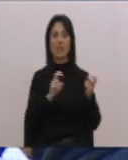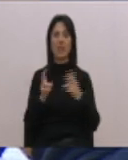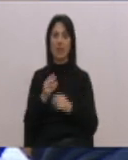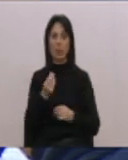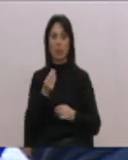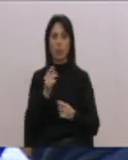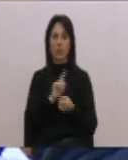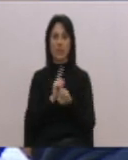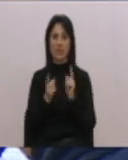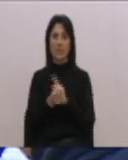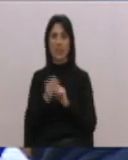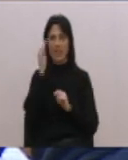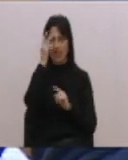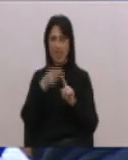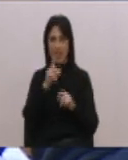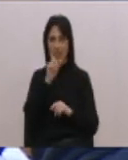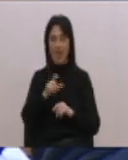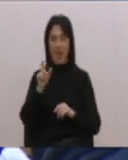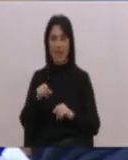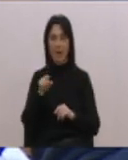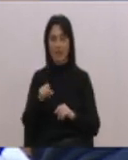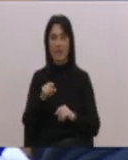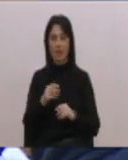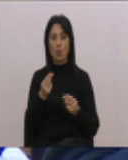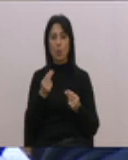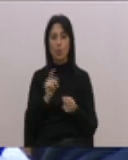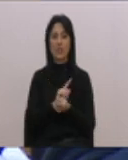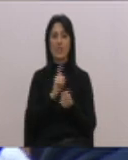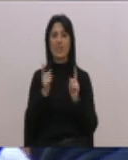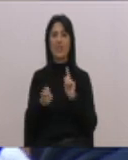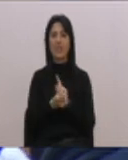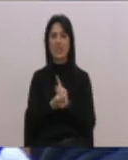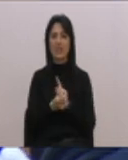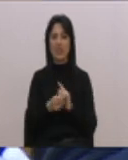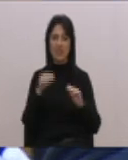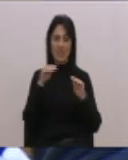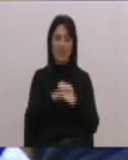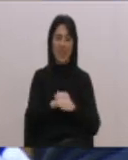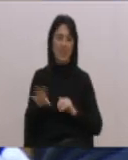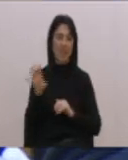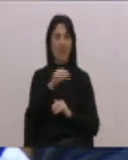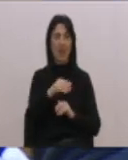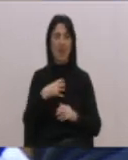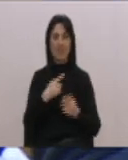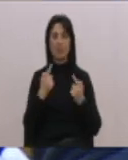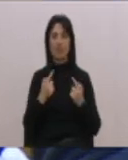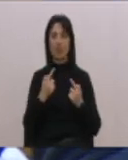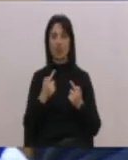ფულის სანაცვლოდ და თითქოს ეს ადამიანები ფულის სანაცვლოდ წირავდნენ ყველაზე